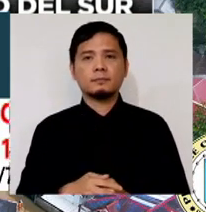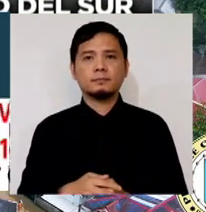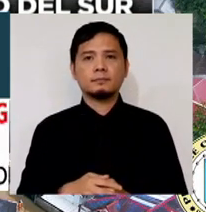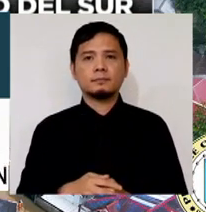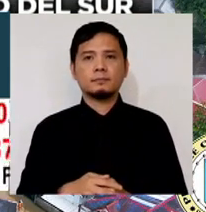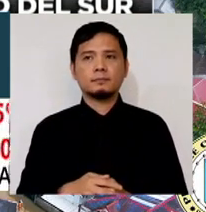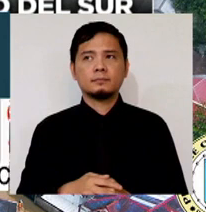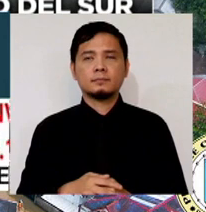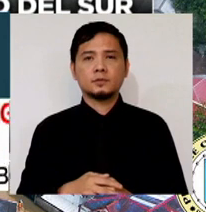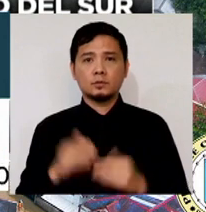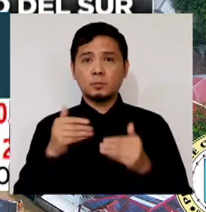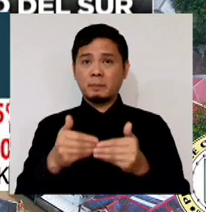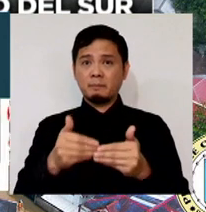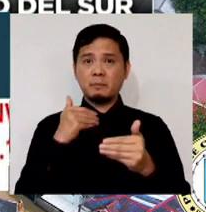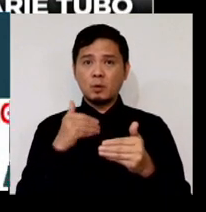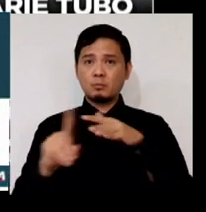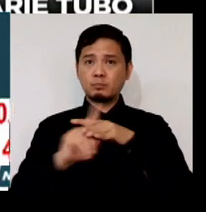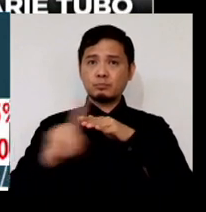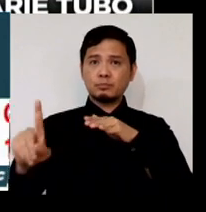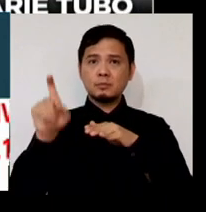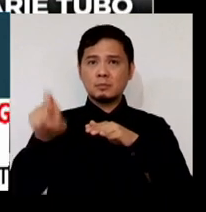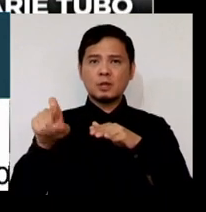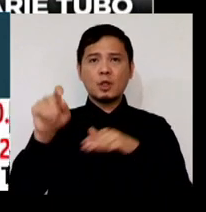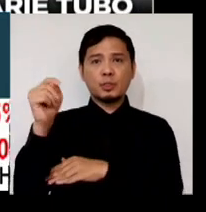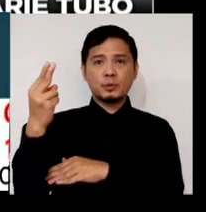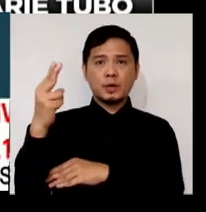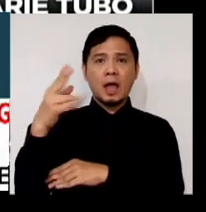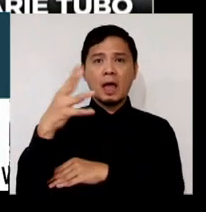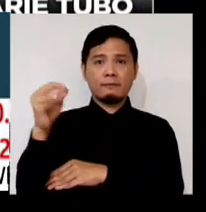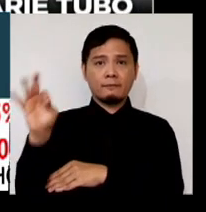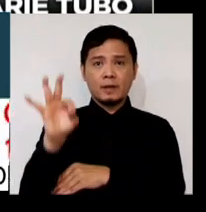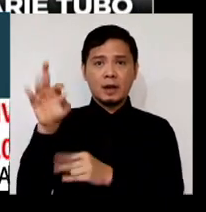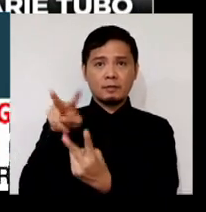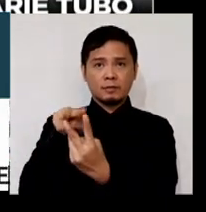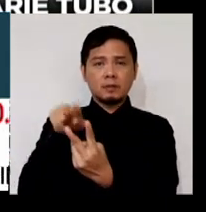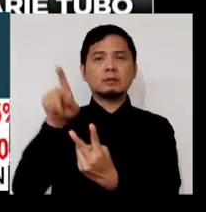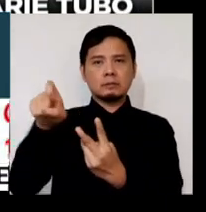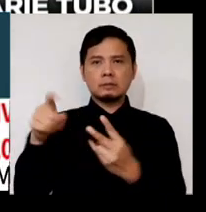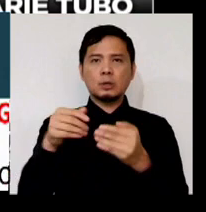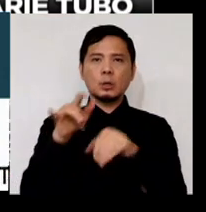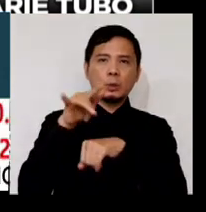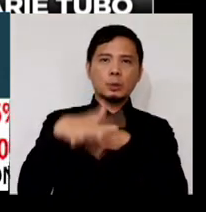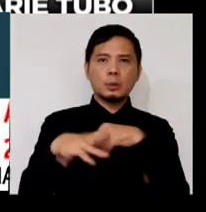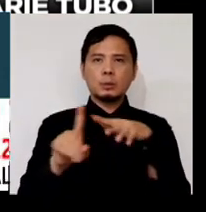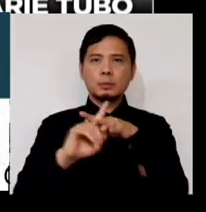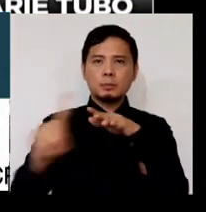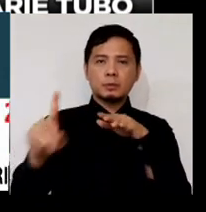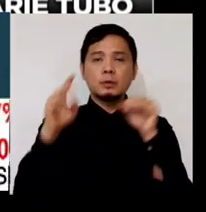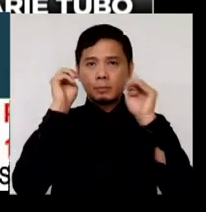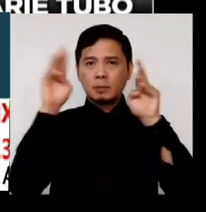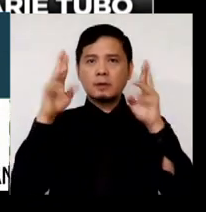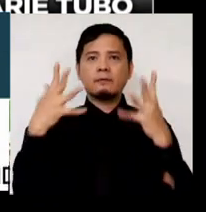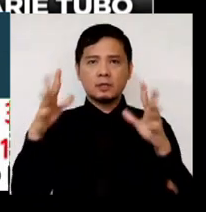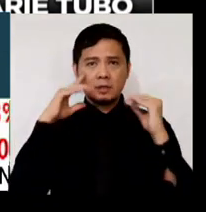mag-preempted evacuation na nung Thursday at saka Friday pa. Nag-meeting na kami ng mga PDRMO, mga mayor, at saka yung